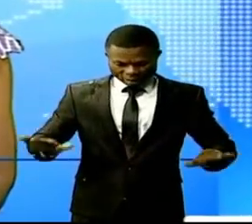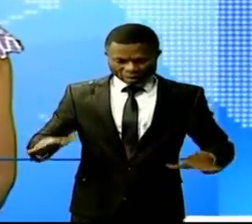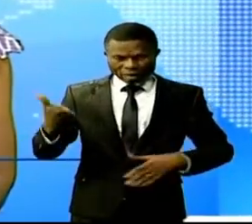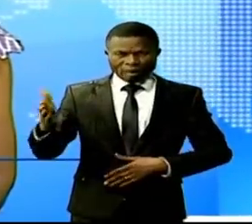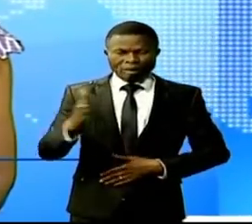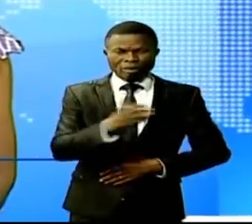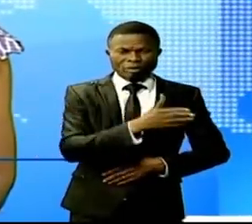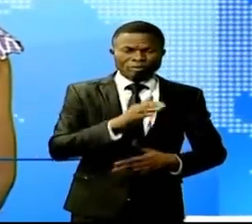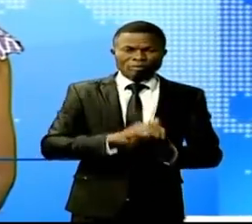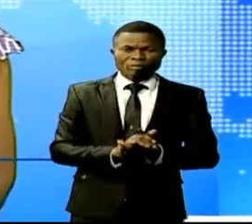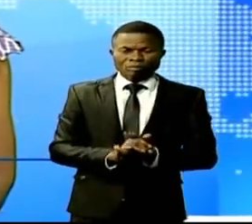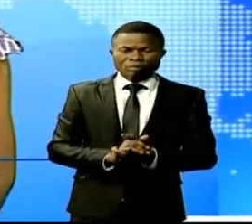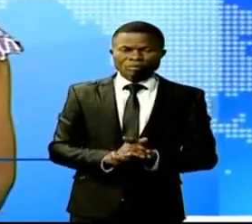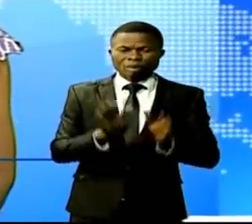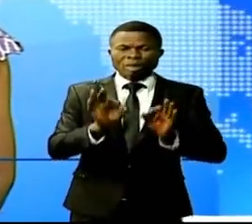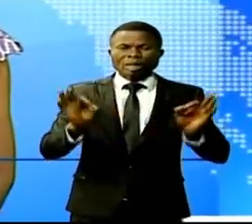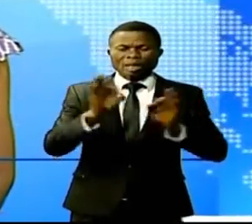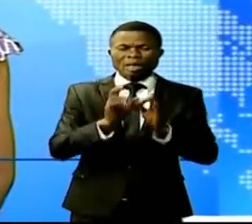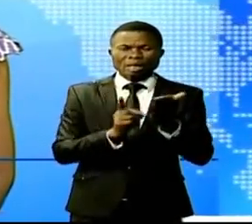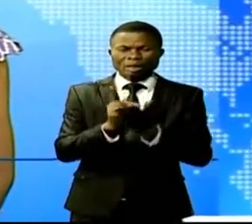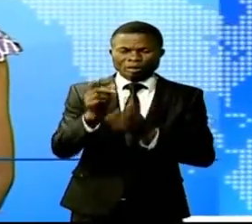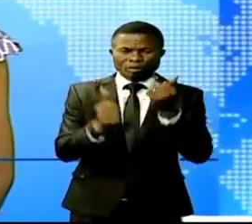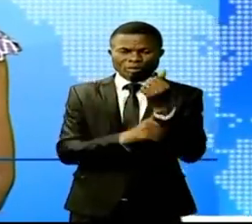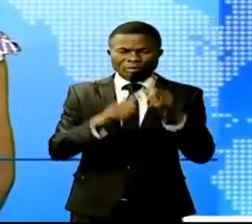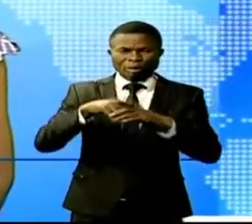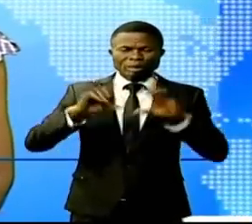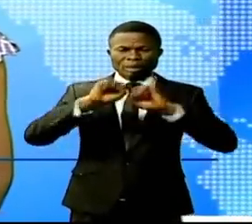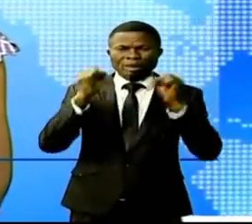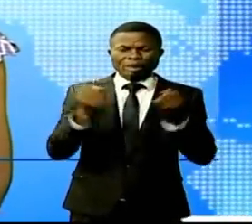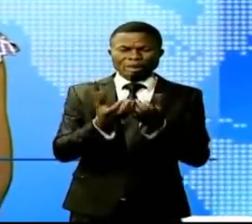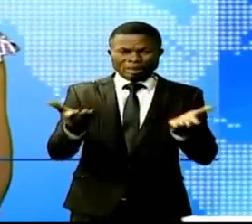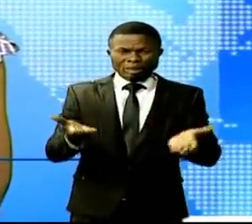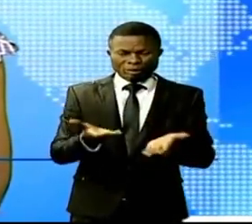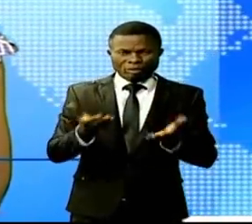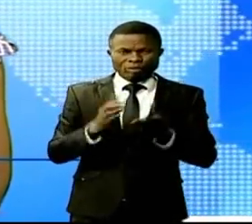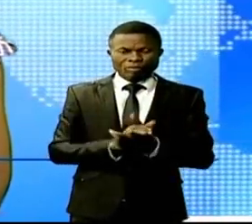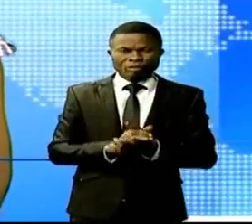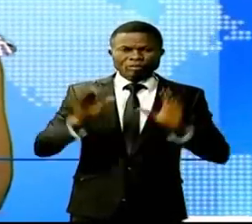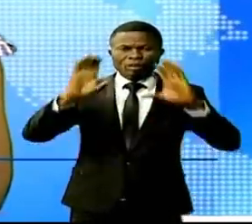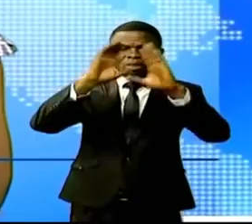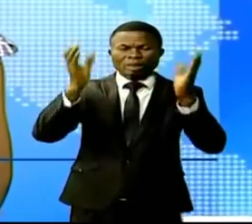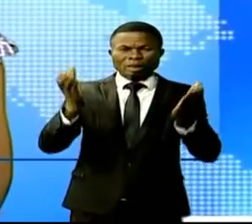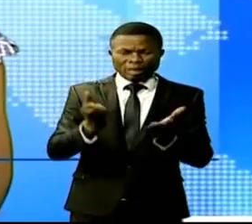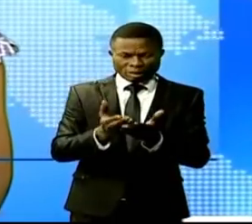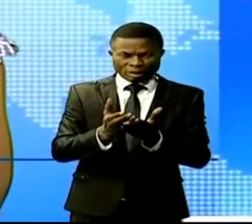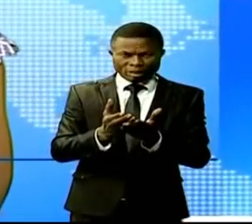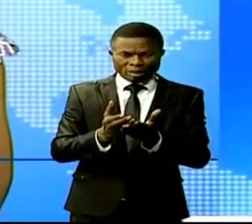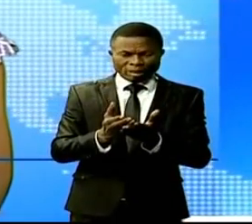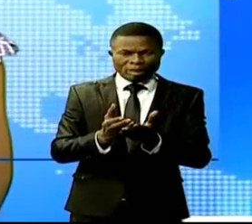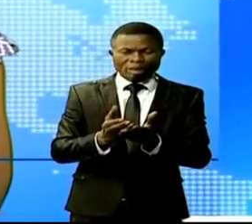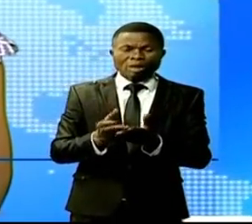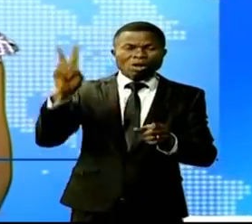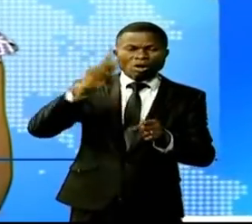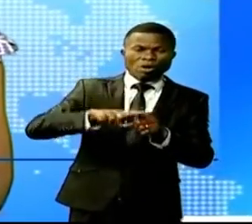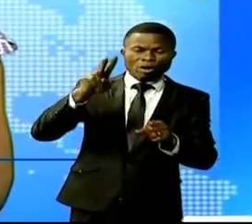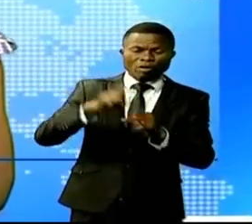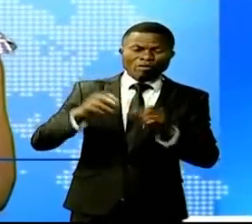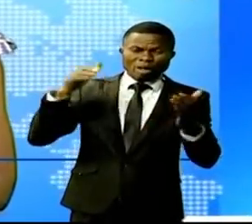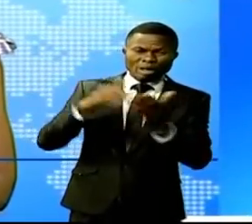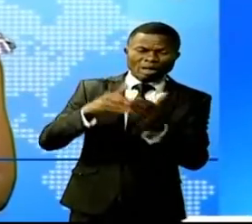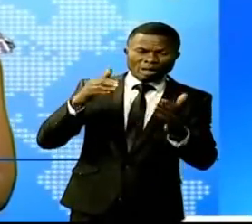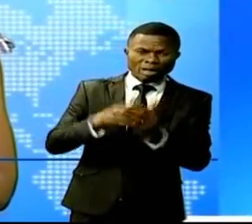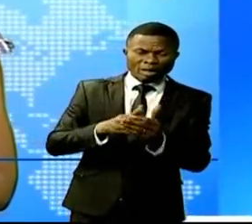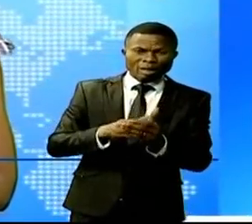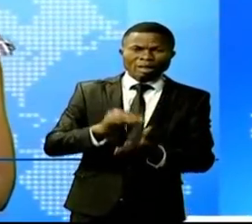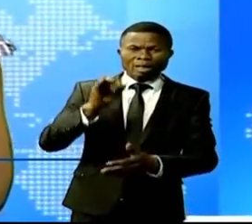Impact des droits de l'homme dans notre société. Sachez que les communautés qui se disent victimes des atrocités de